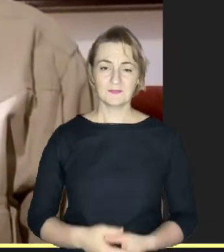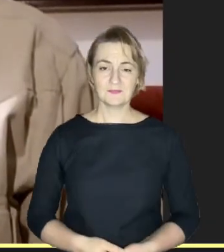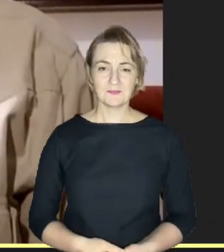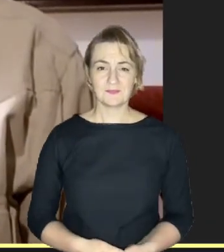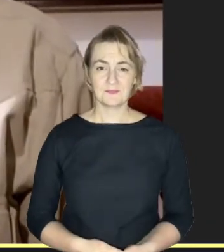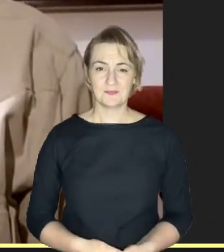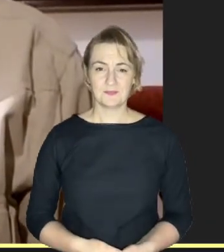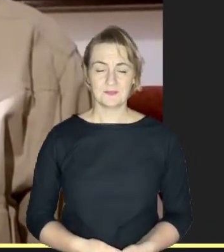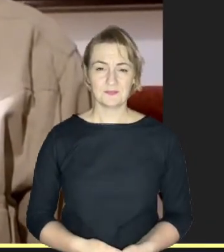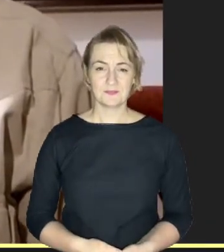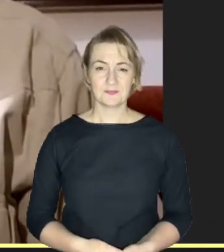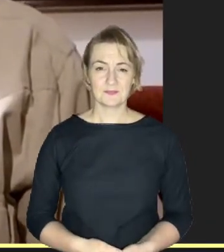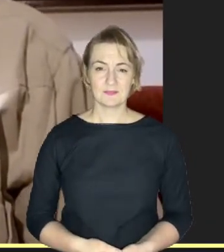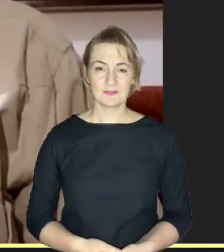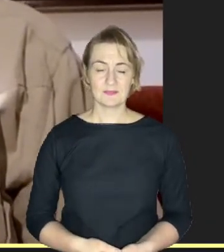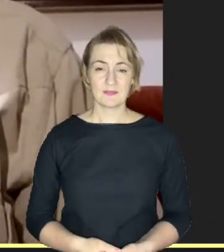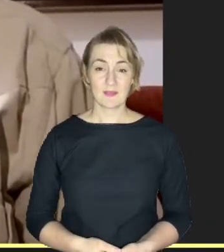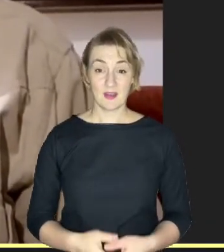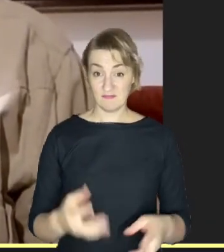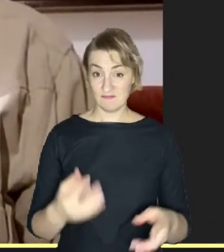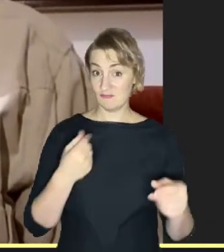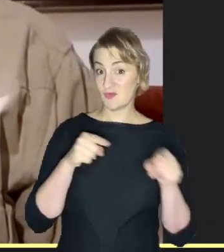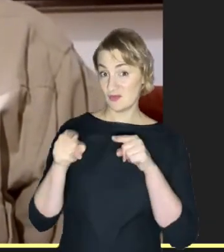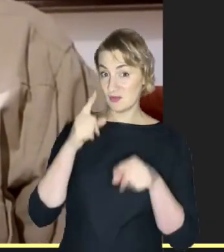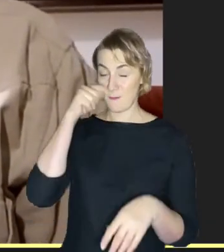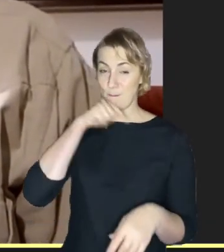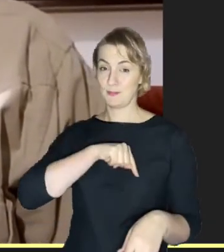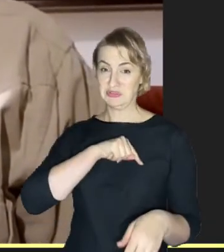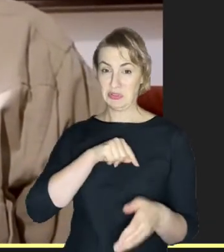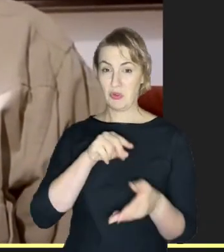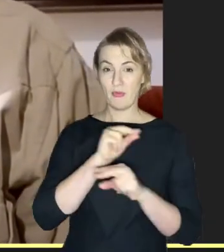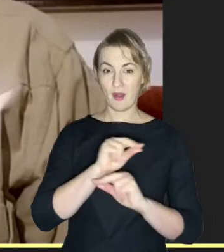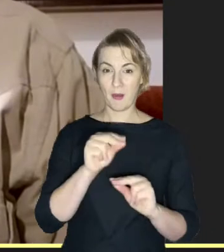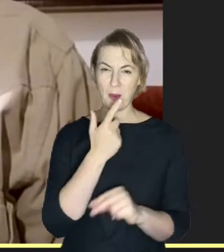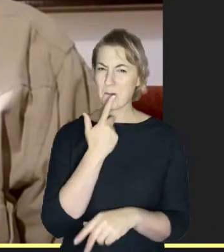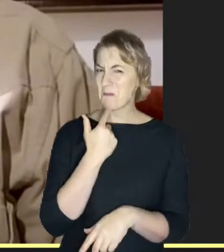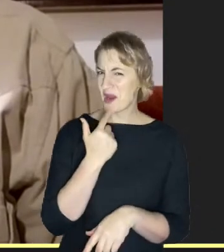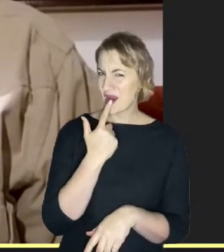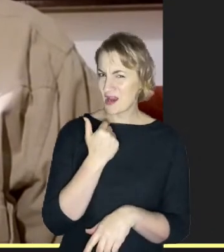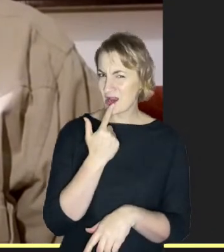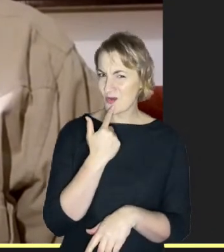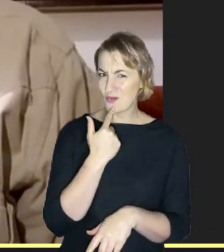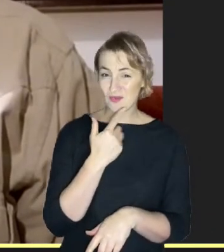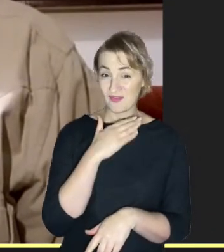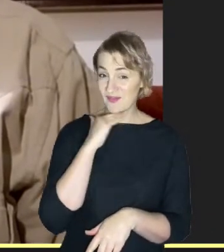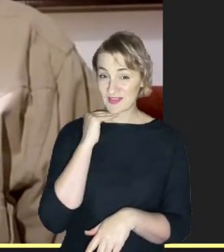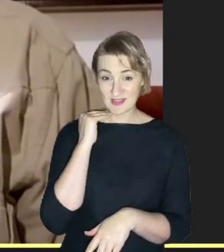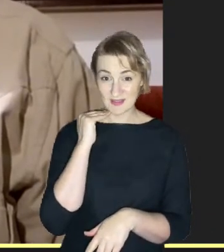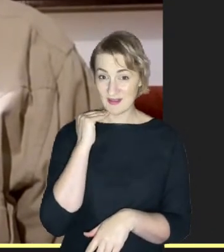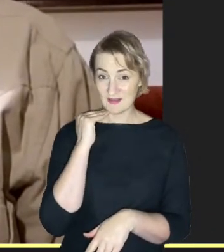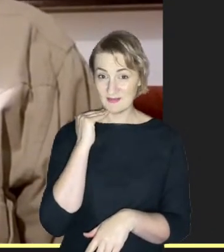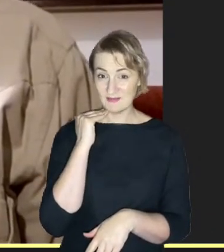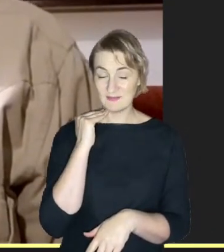To jeszcze dopytam, czy to znaczy, że psychoterapia to za mało, że to jest